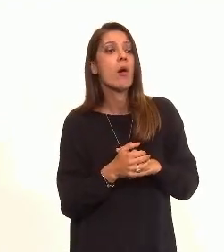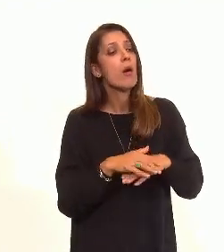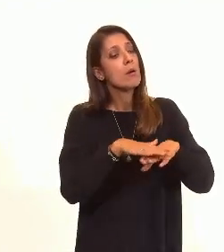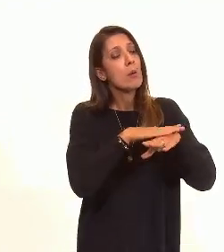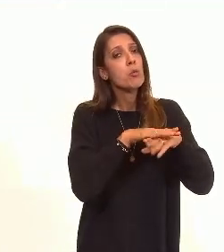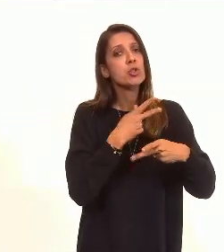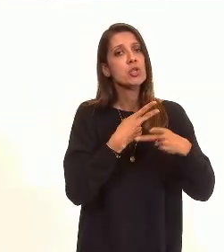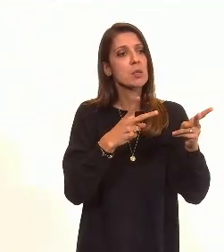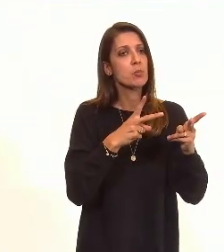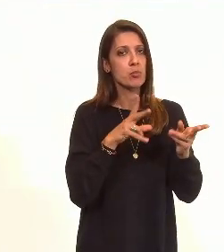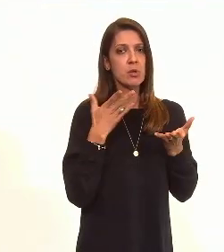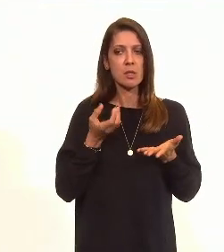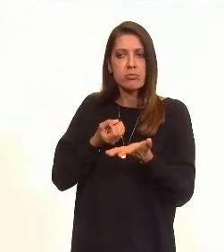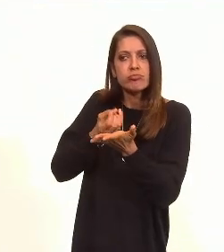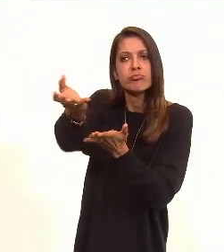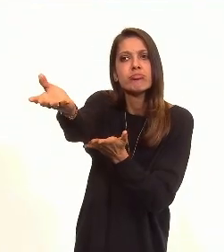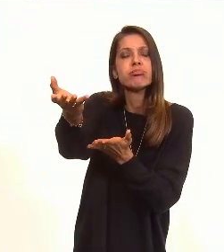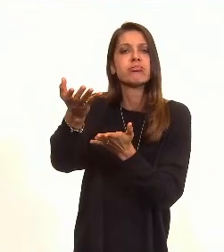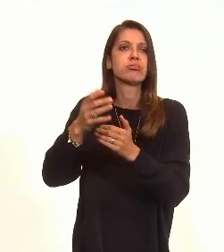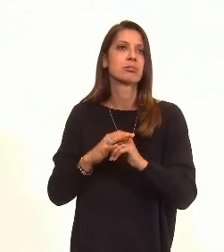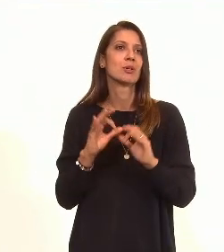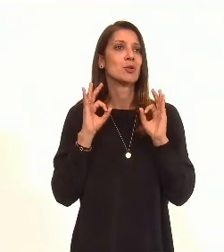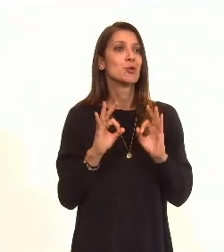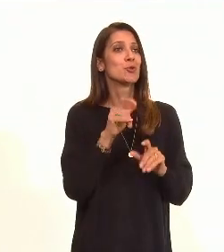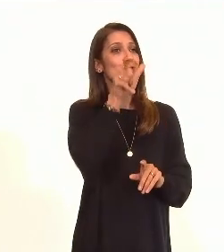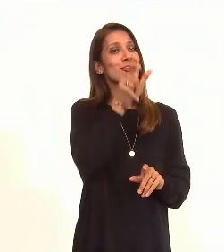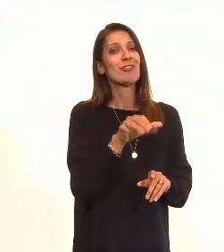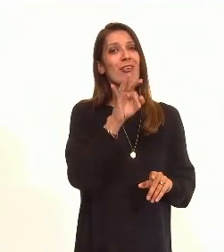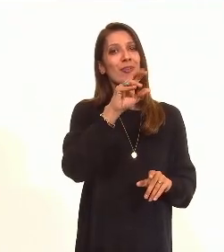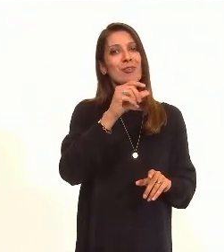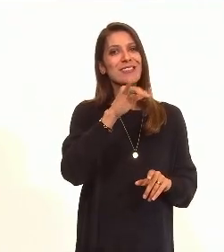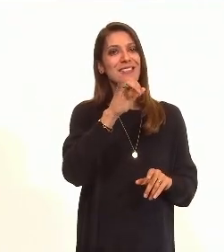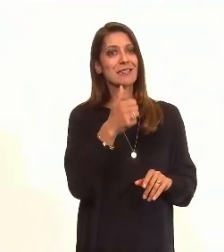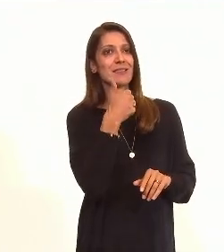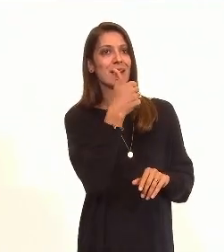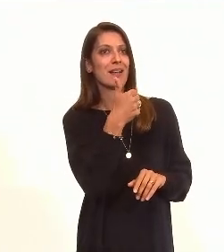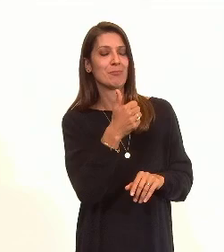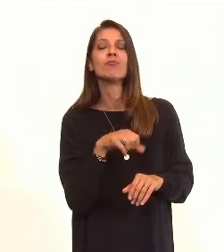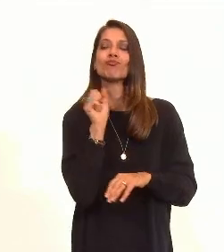Et, je vois Francine Serra acquiescer